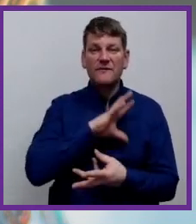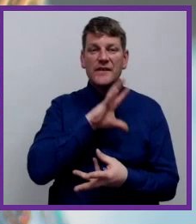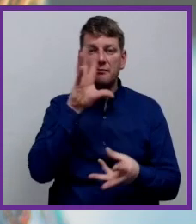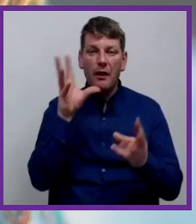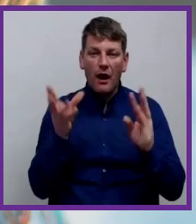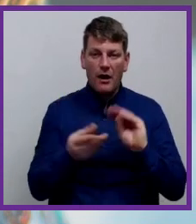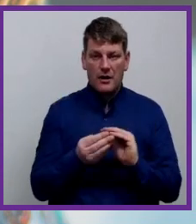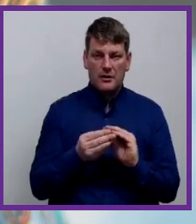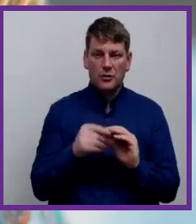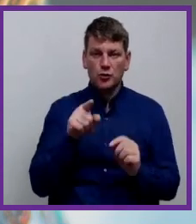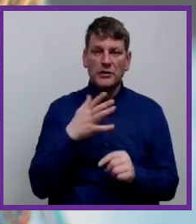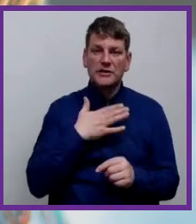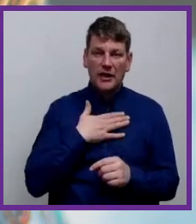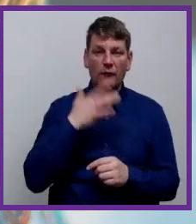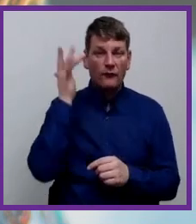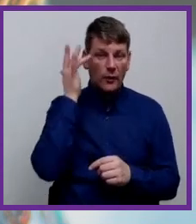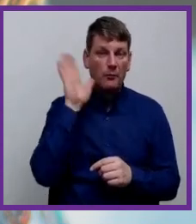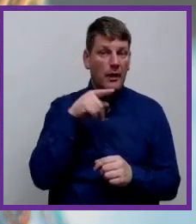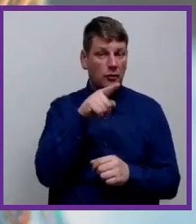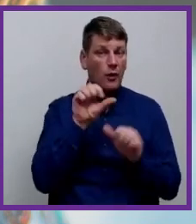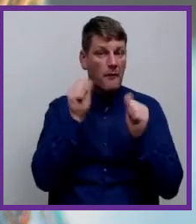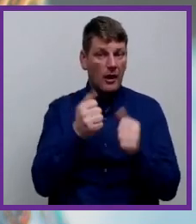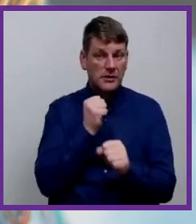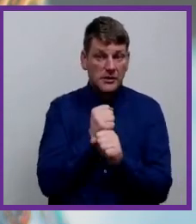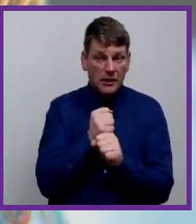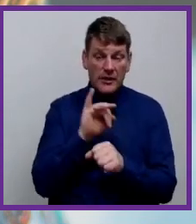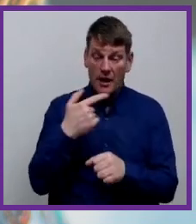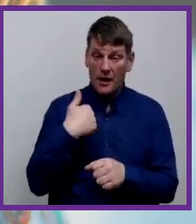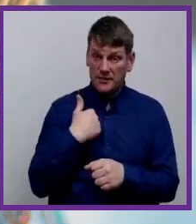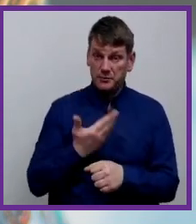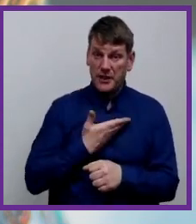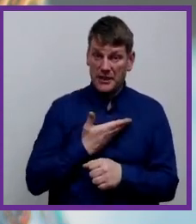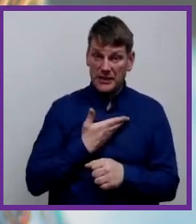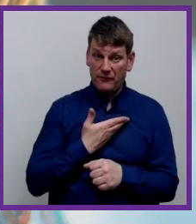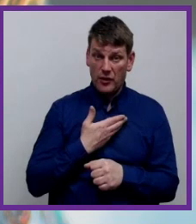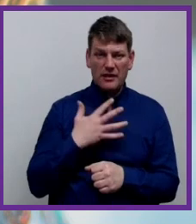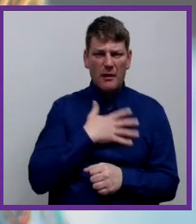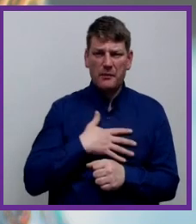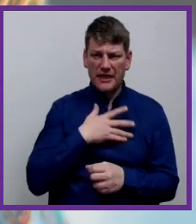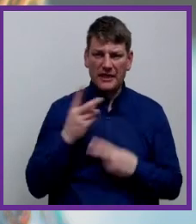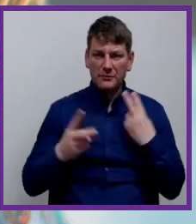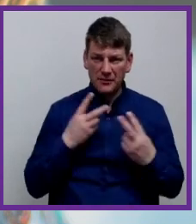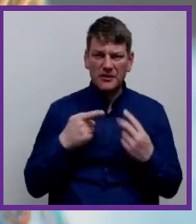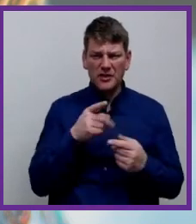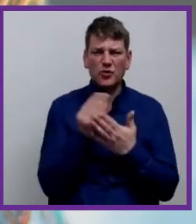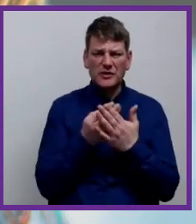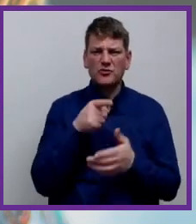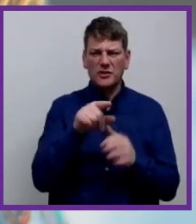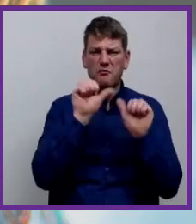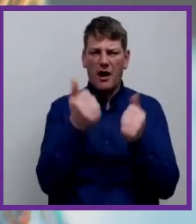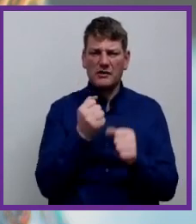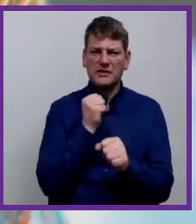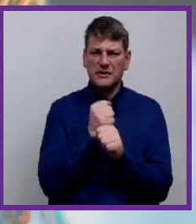savu viedokli par šo mākslas darbu, tad, ja es piedzīvoju nepatīkamas emocijas, nozīmē, ka šis mākslas darbs